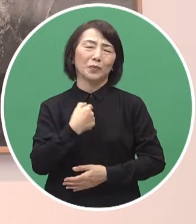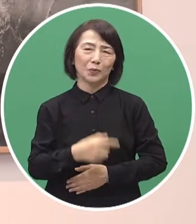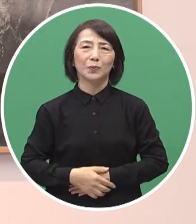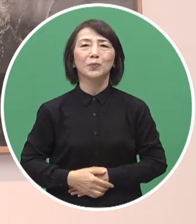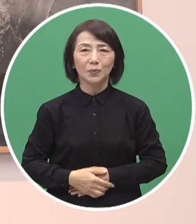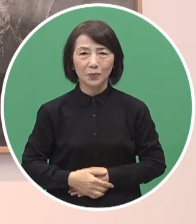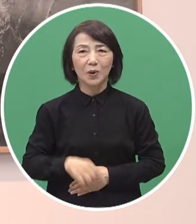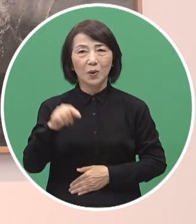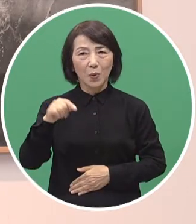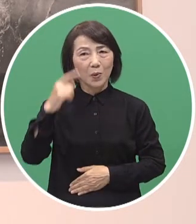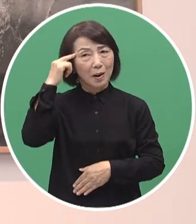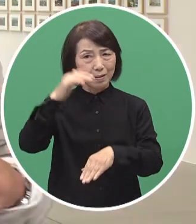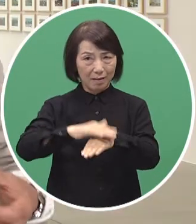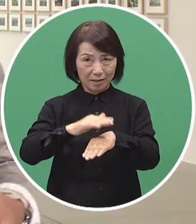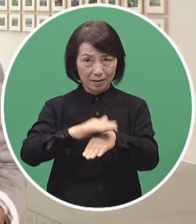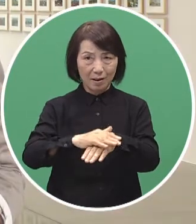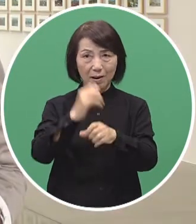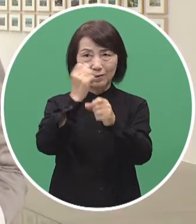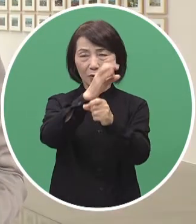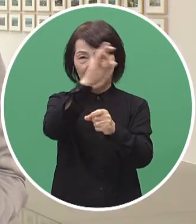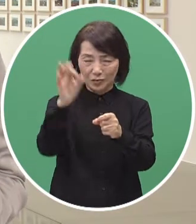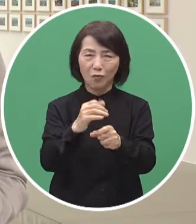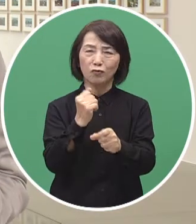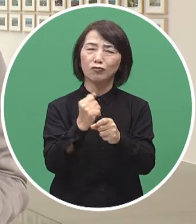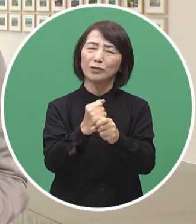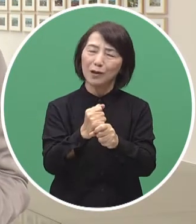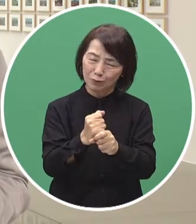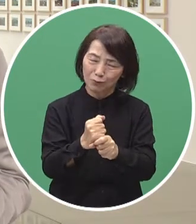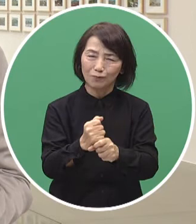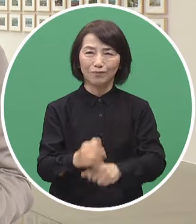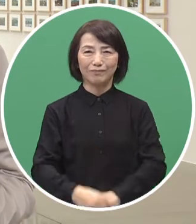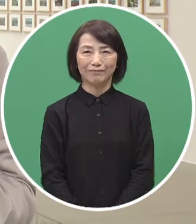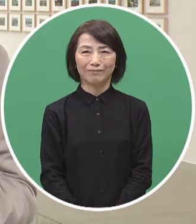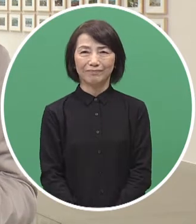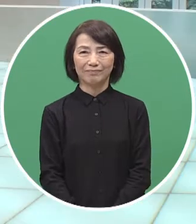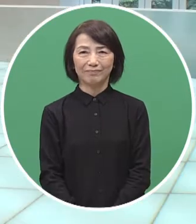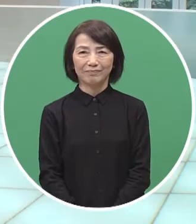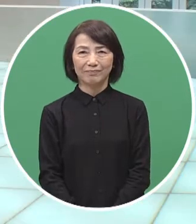ります。そういうコンセプトでその作品を作っていこうと。